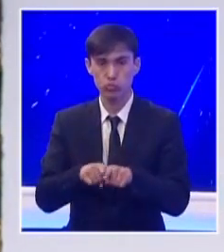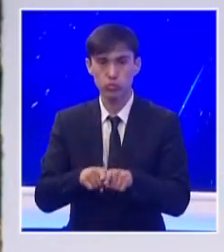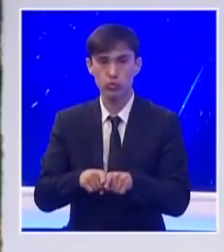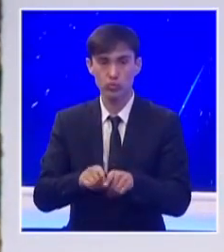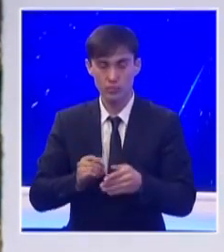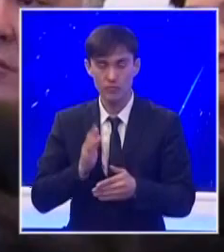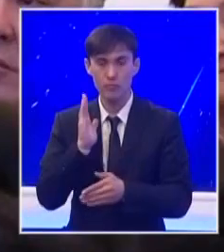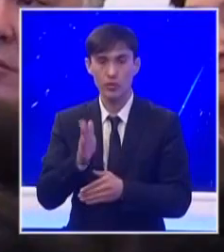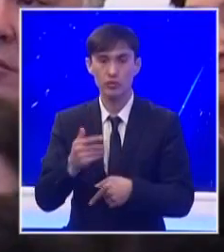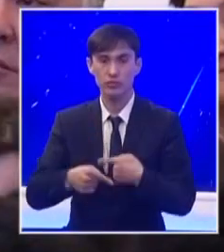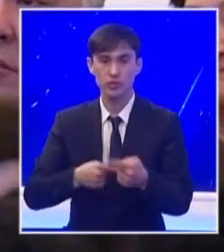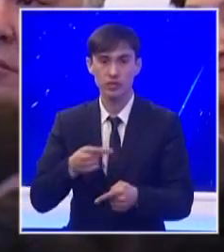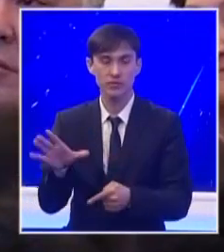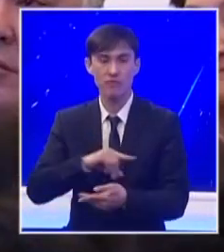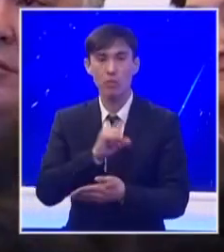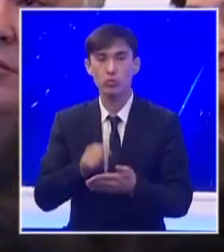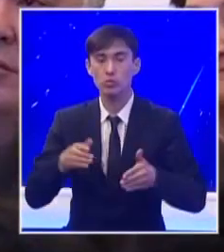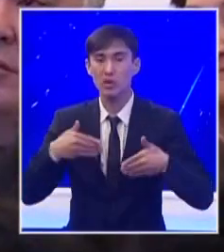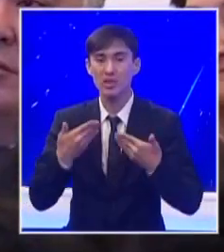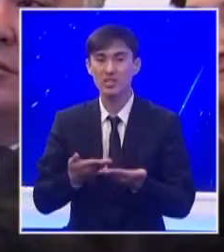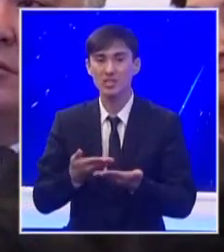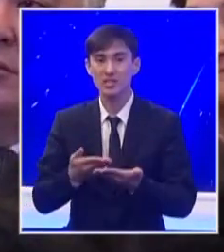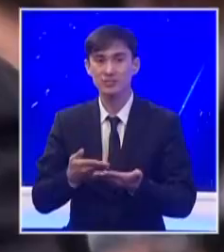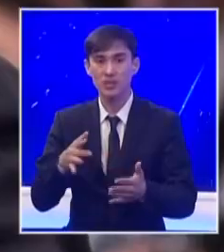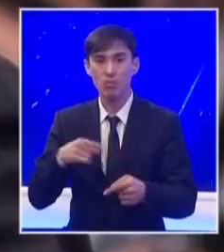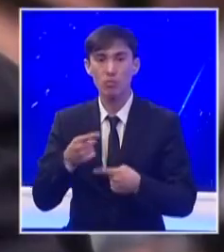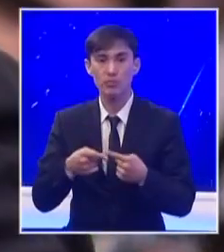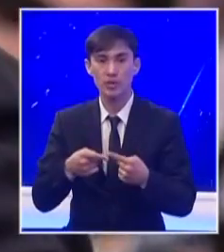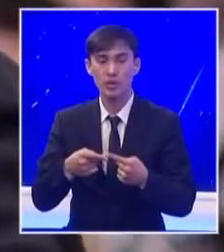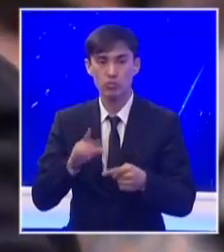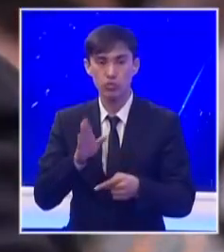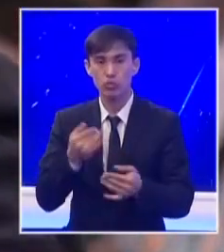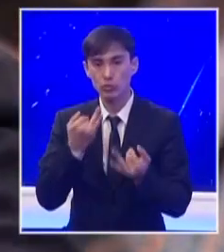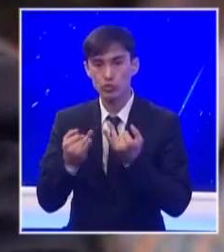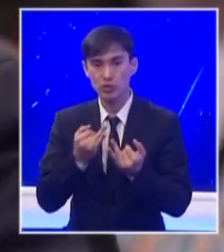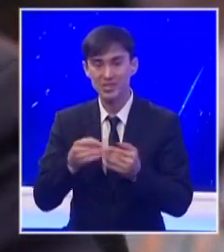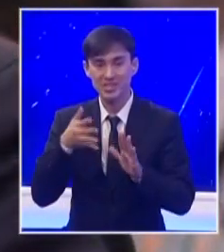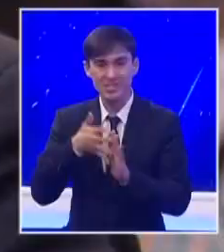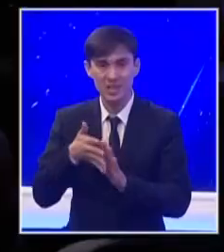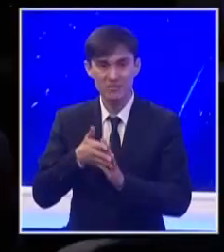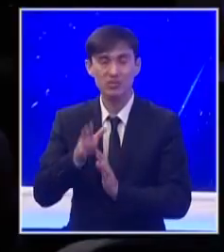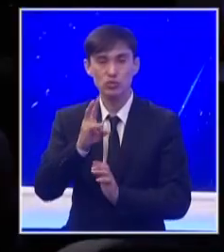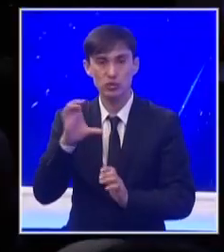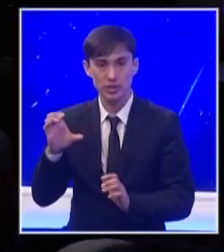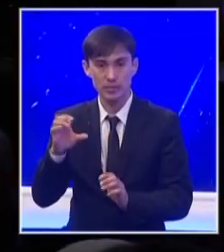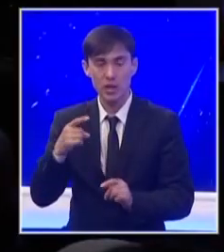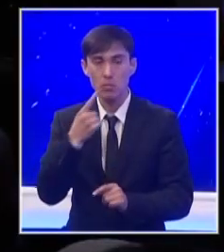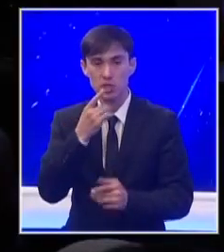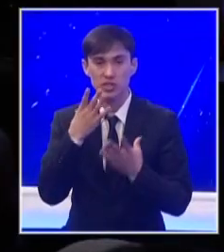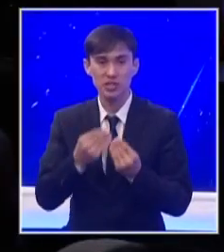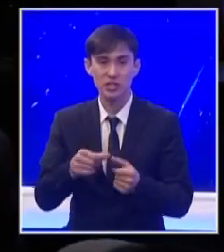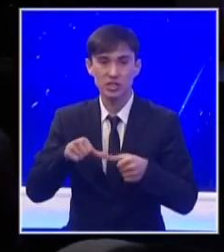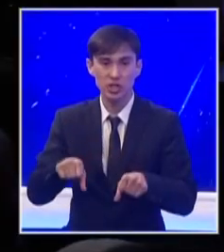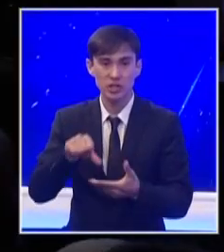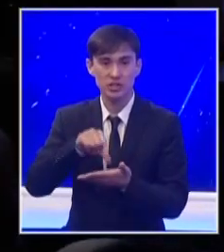двигаться вперед. Все вопросы и предложения стенографировались, после чего они будут обсуждаться и исследоваться в столице. В ближайшие дни члены